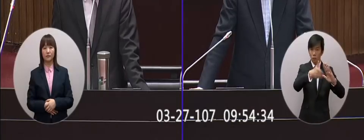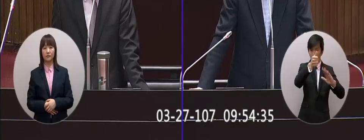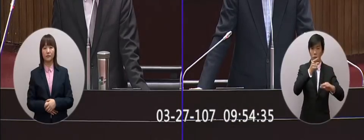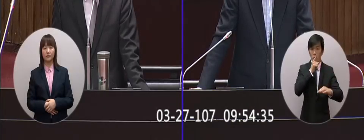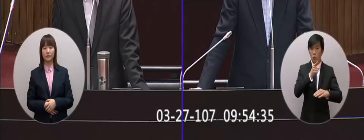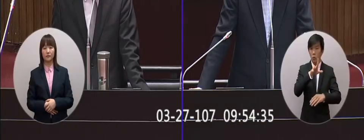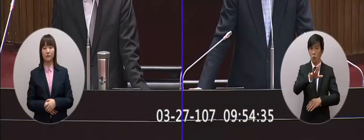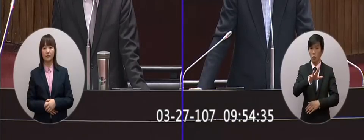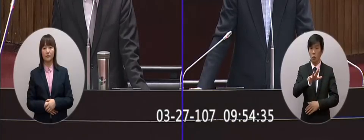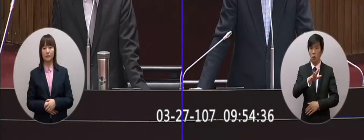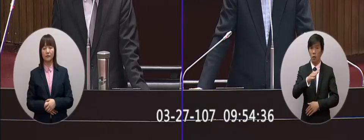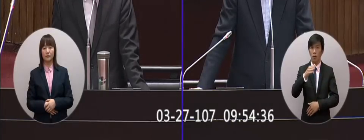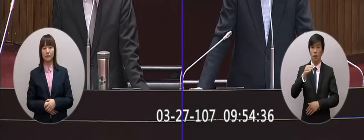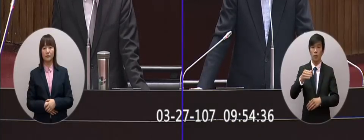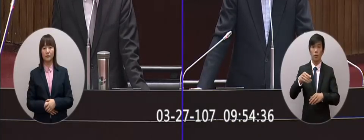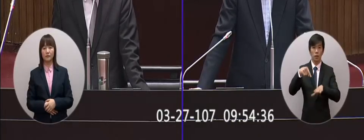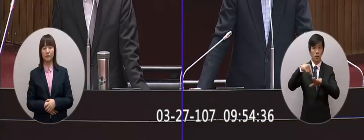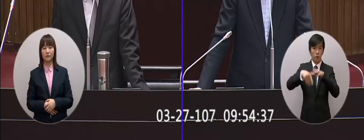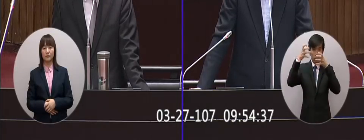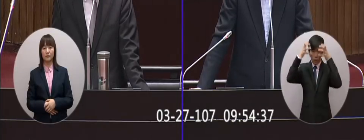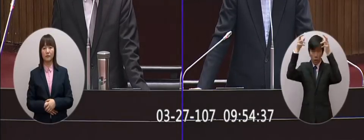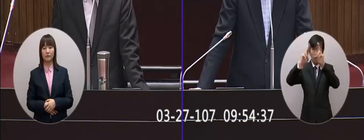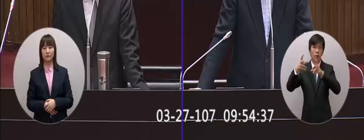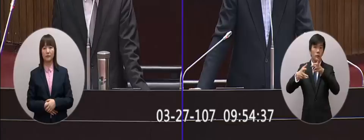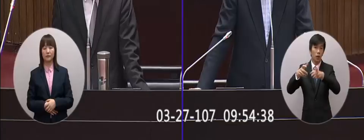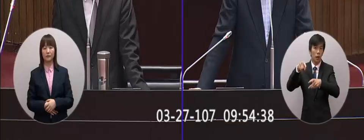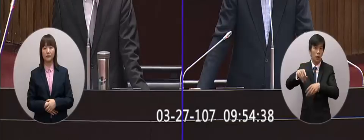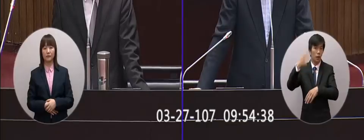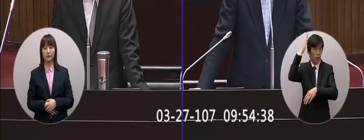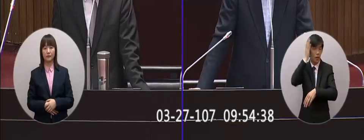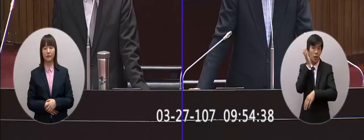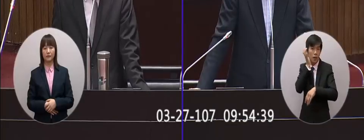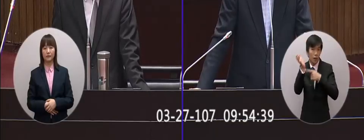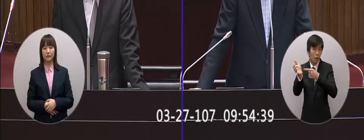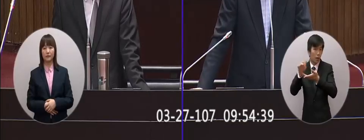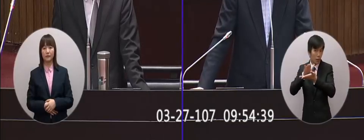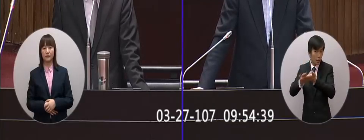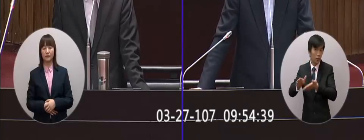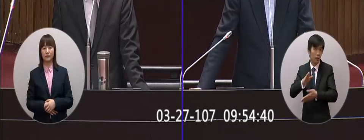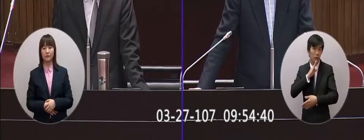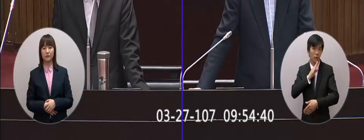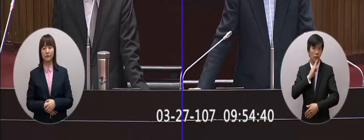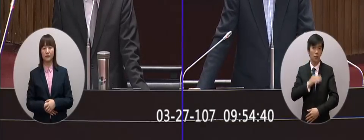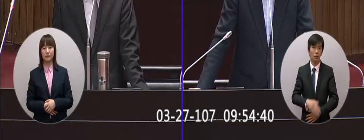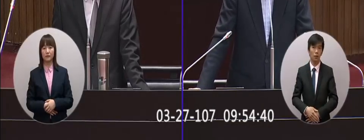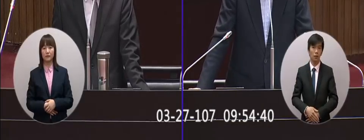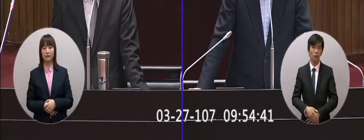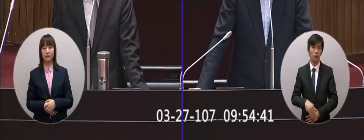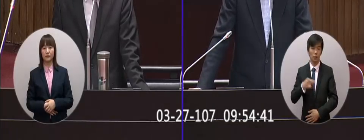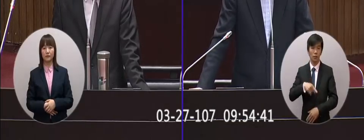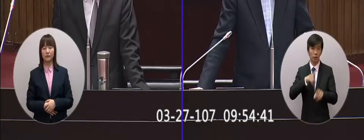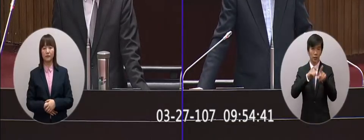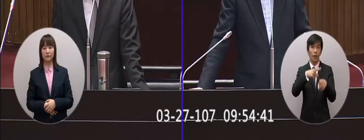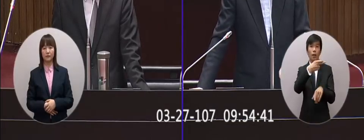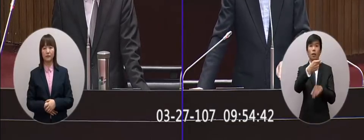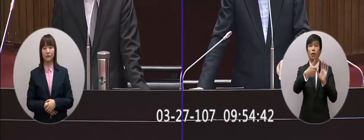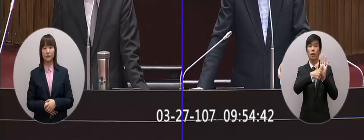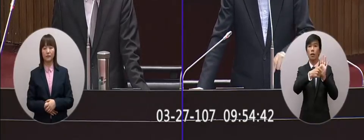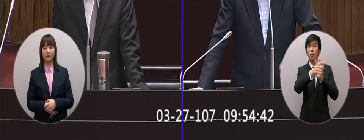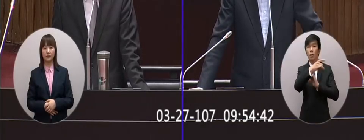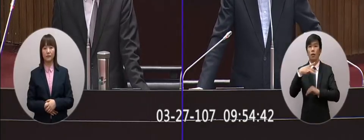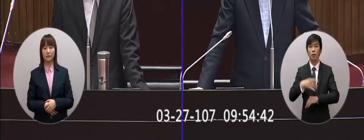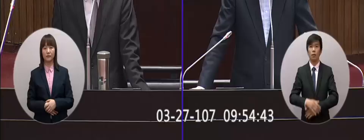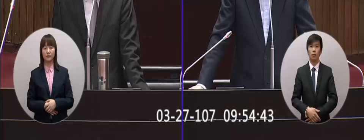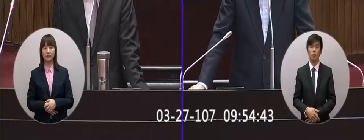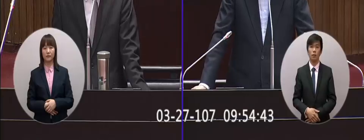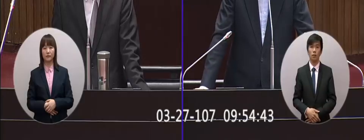是干净的煤啊，我想你是那个是引用密西西比那边的电厂啊的一个英文的名词哈。